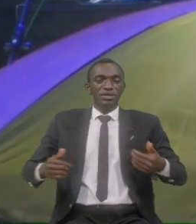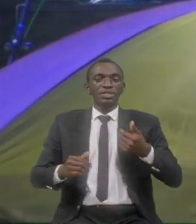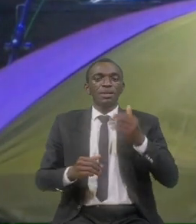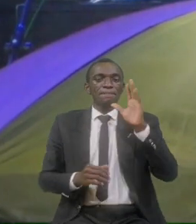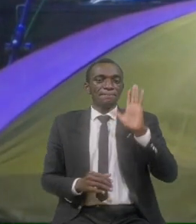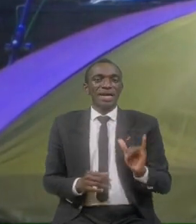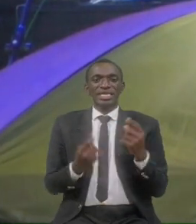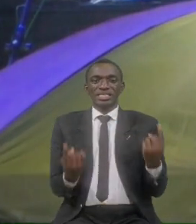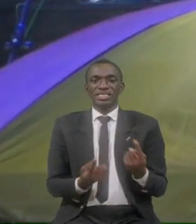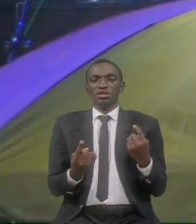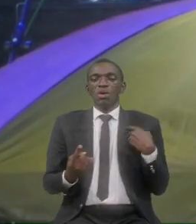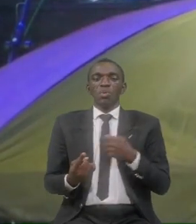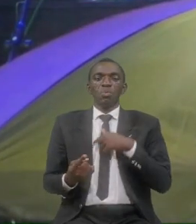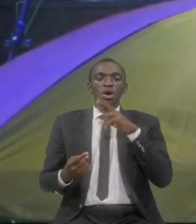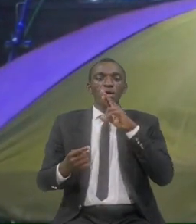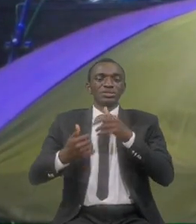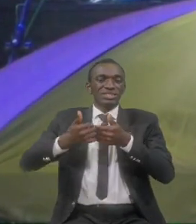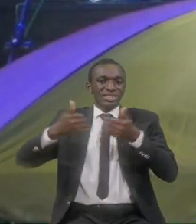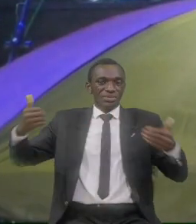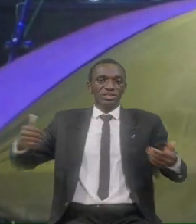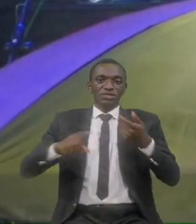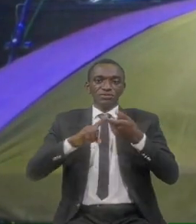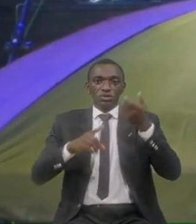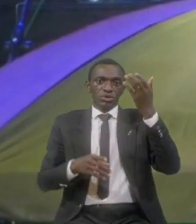you call upon him,